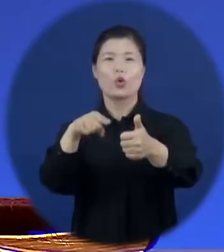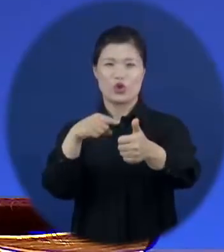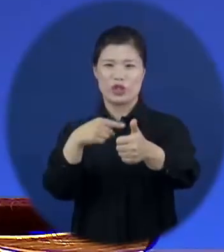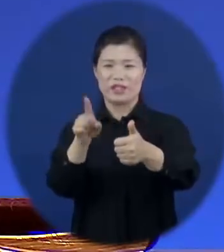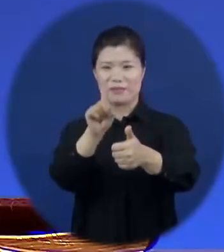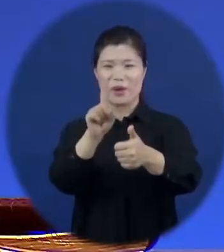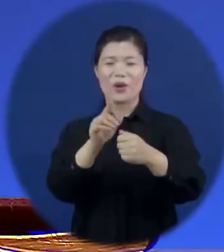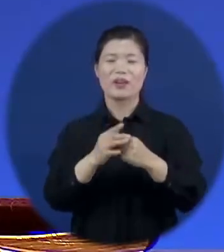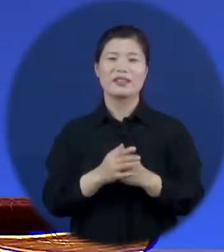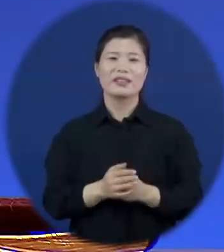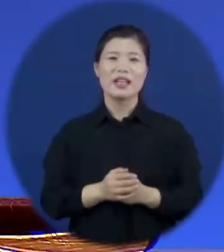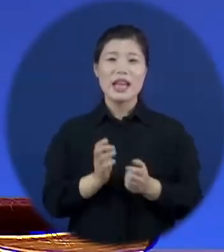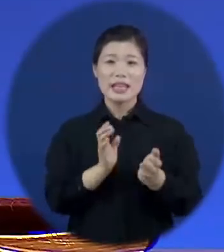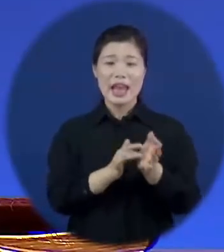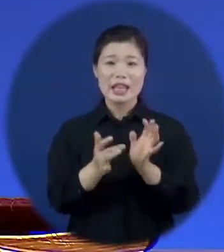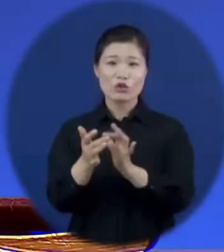있습니다.